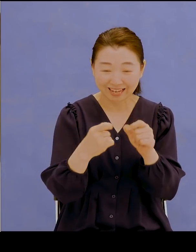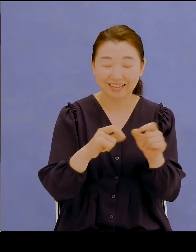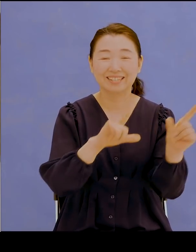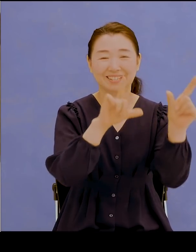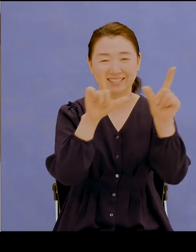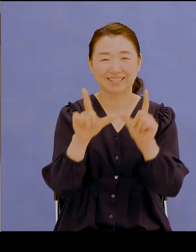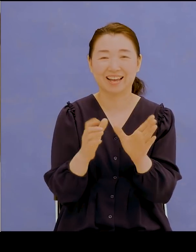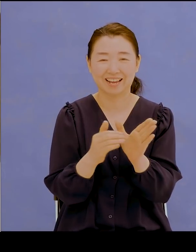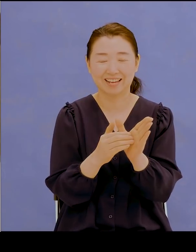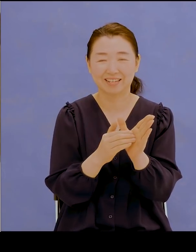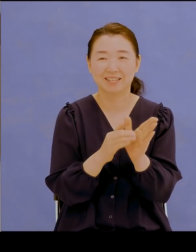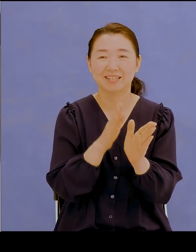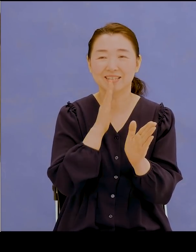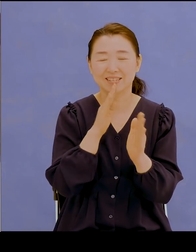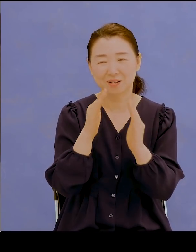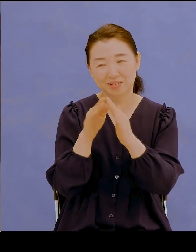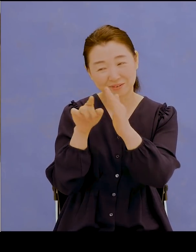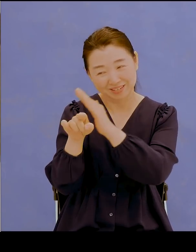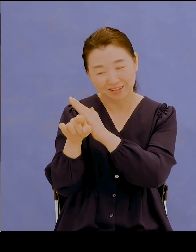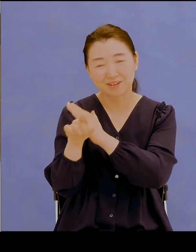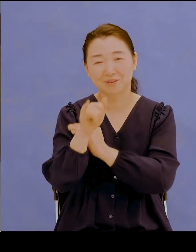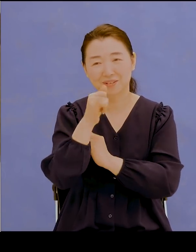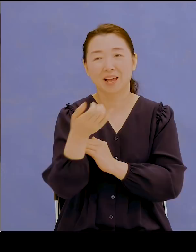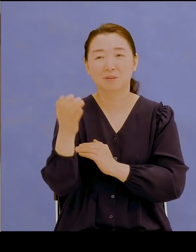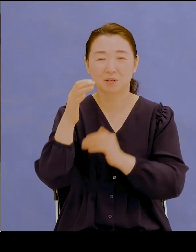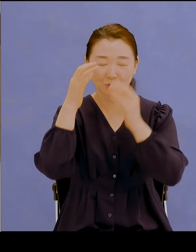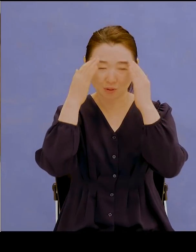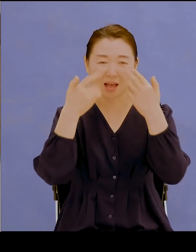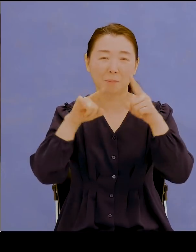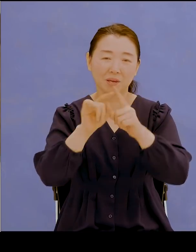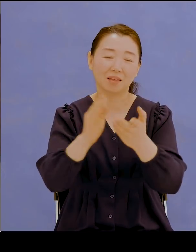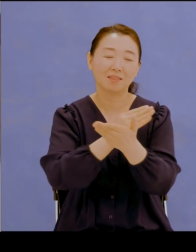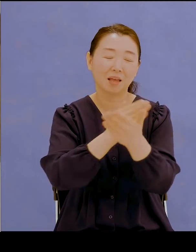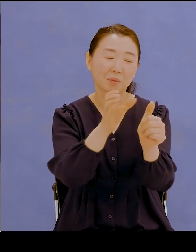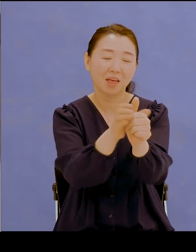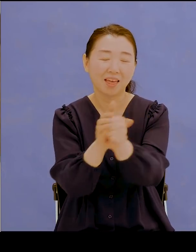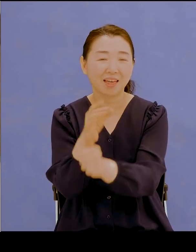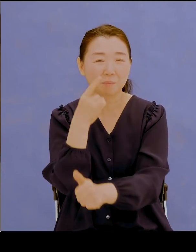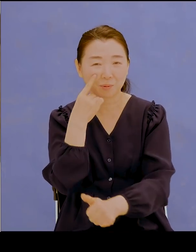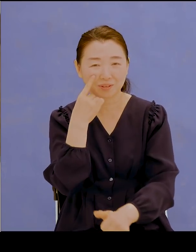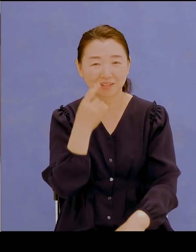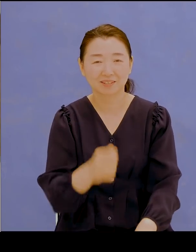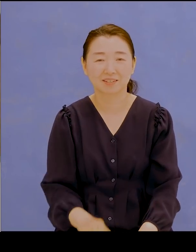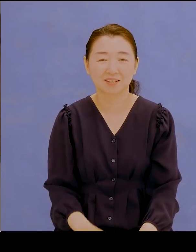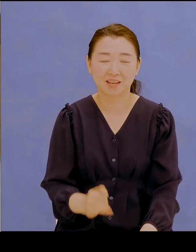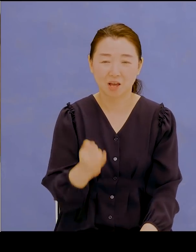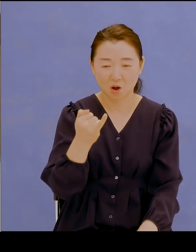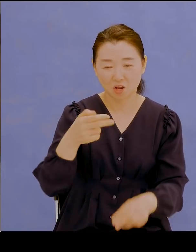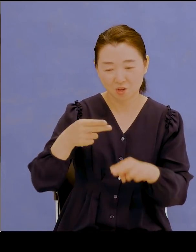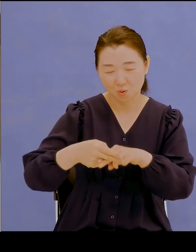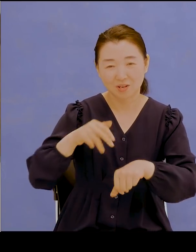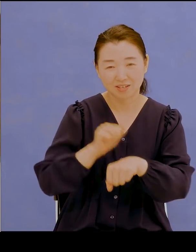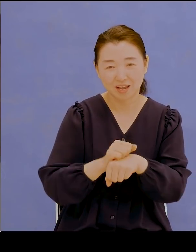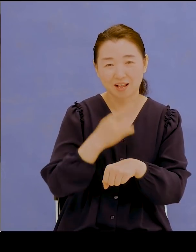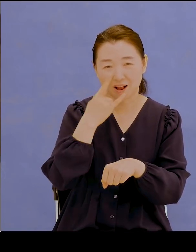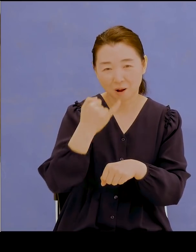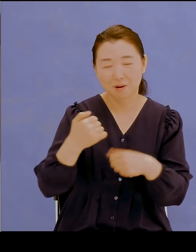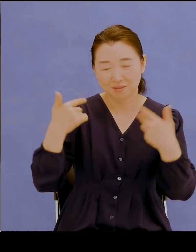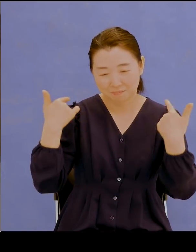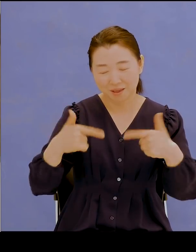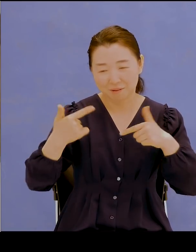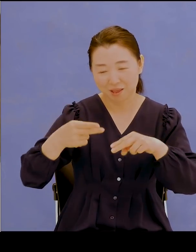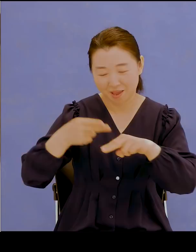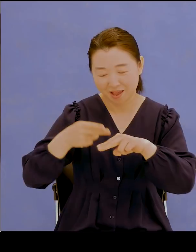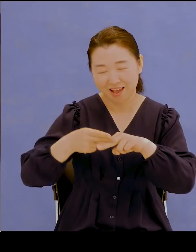살아서 그 집에 친정을 자주 갔어요. 근데 이제 그 고난을 함께 지자. 십자가를 함께 지자. 그리고 언니는 요리를 잘하니까 엄마한테 가서 맨날